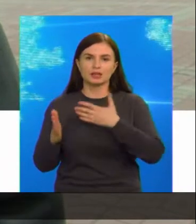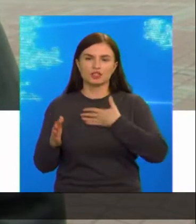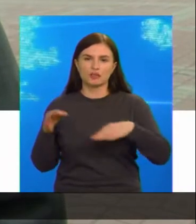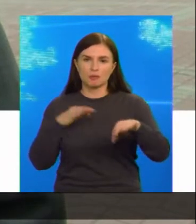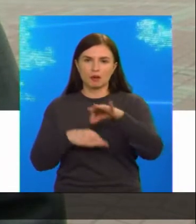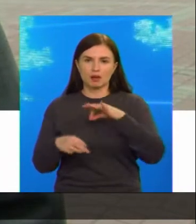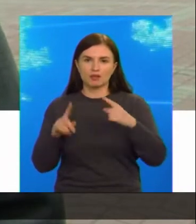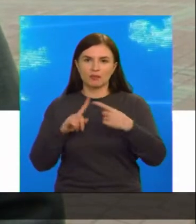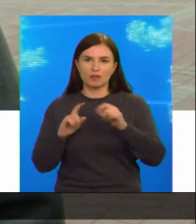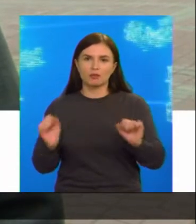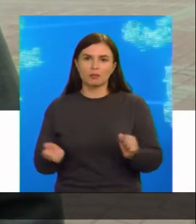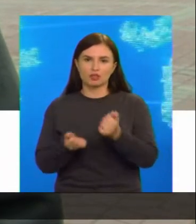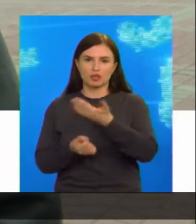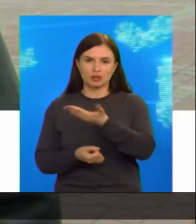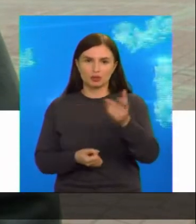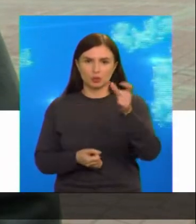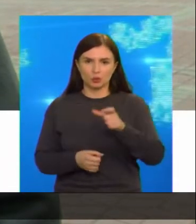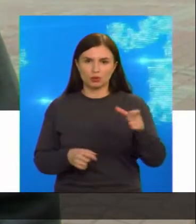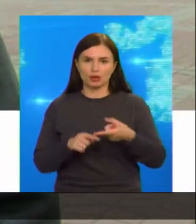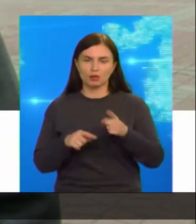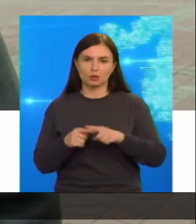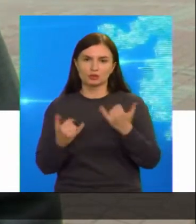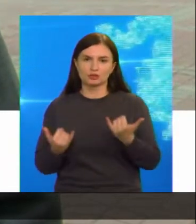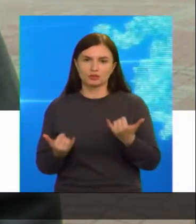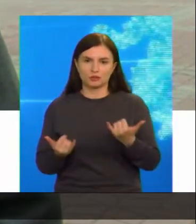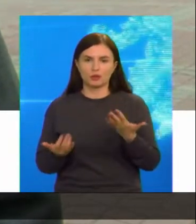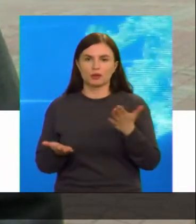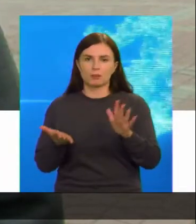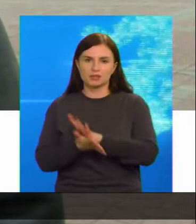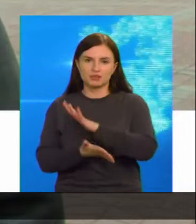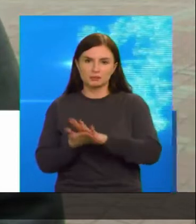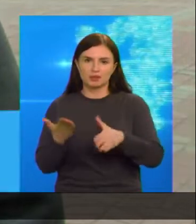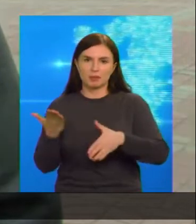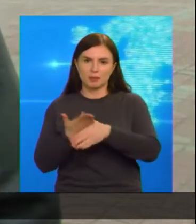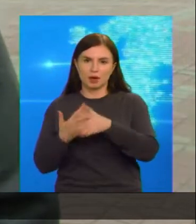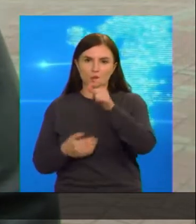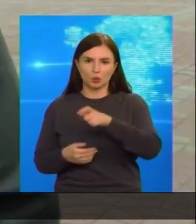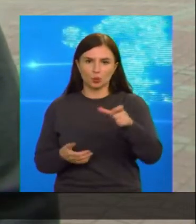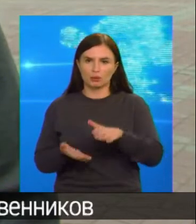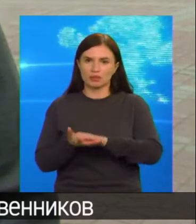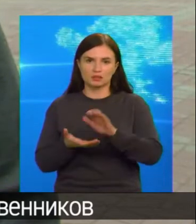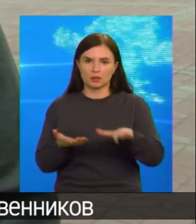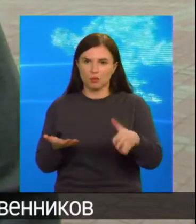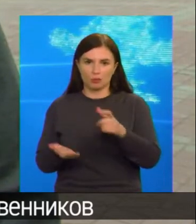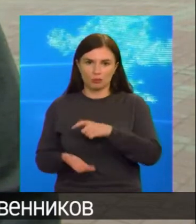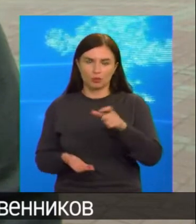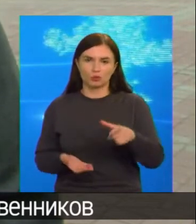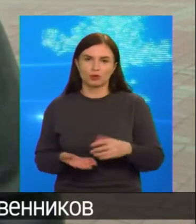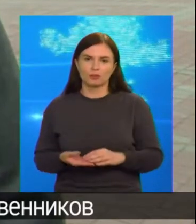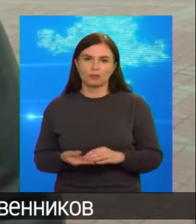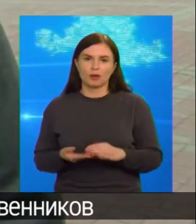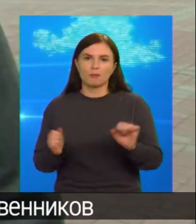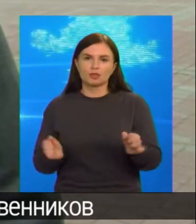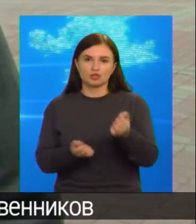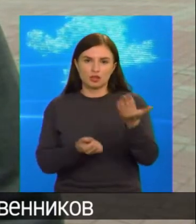во-первых, поддержать этих людей, которые сегодня безвозмездно, да, помогают людям, незнакомым, да, людям. Вот, поддержать